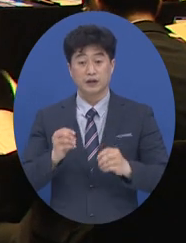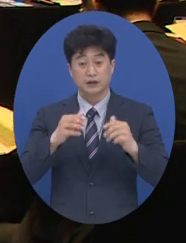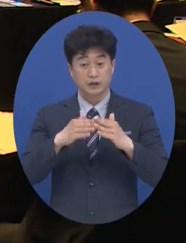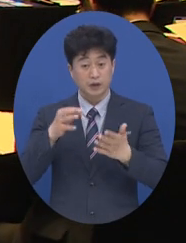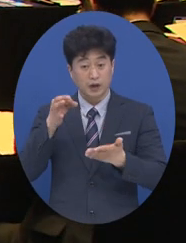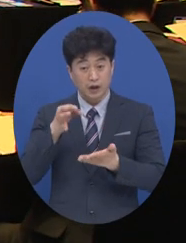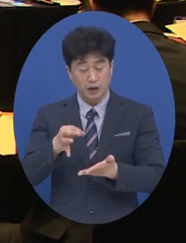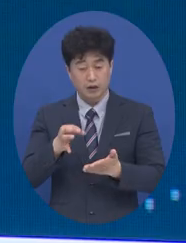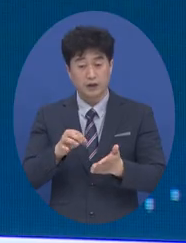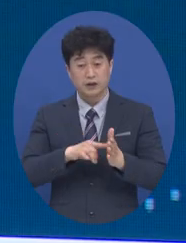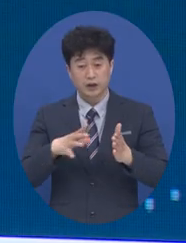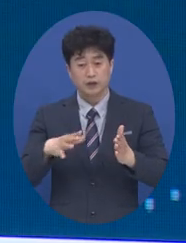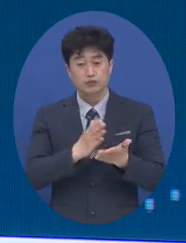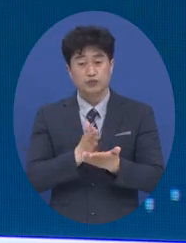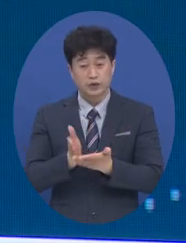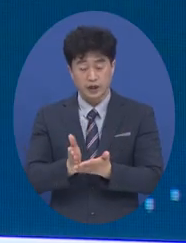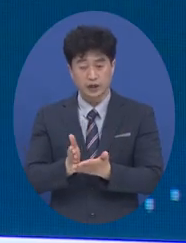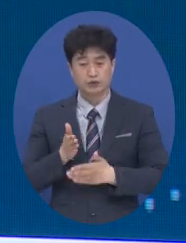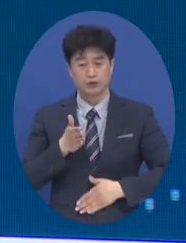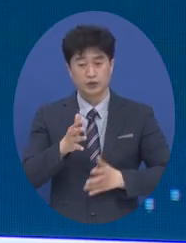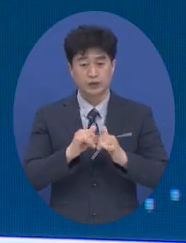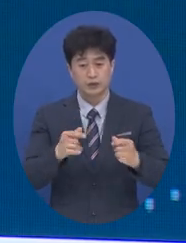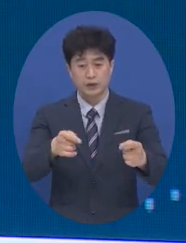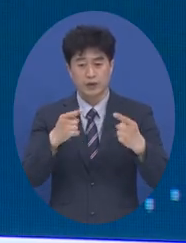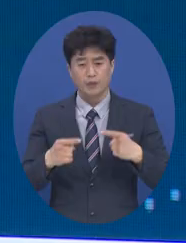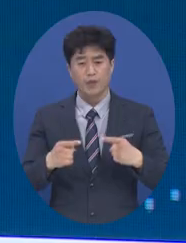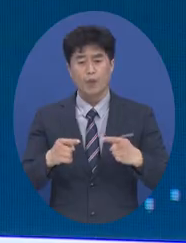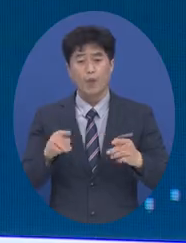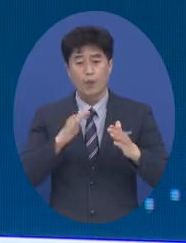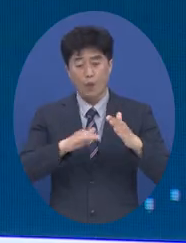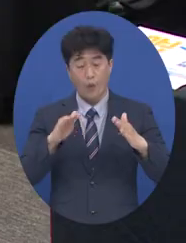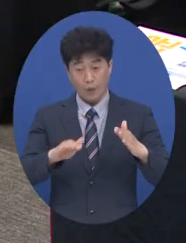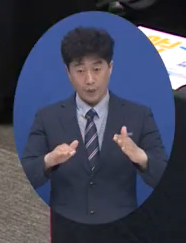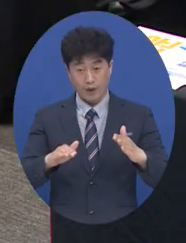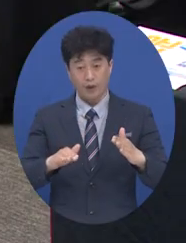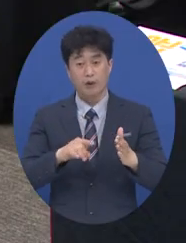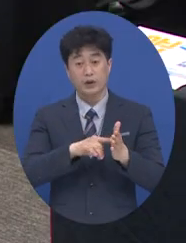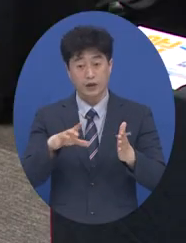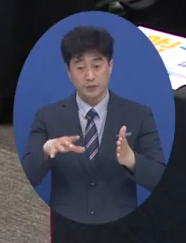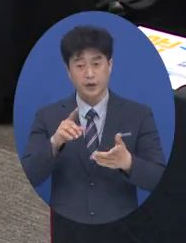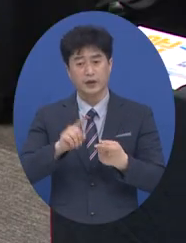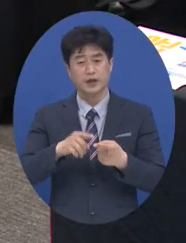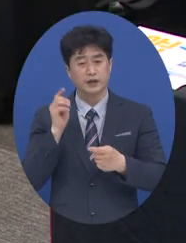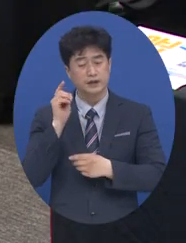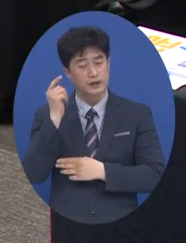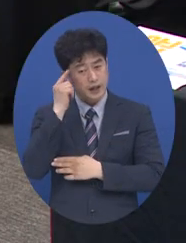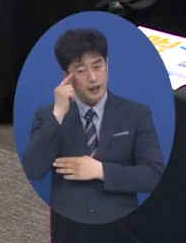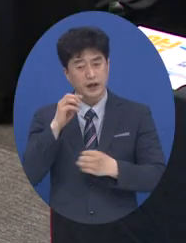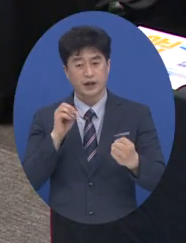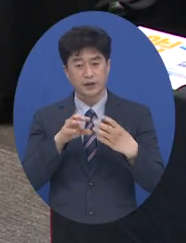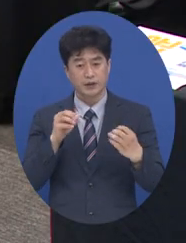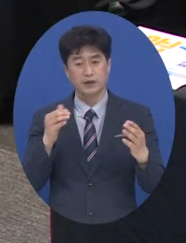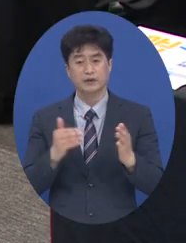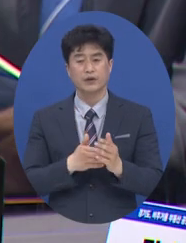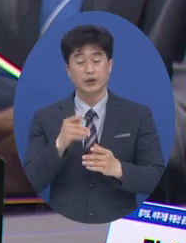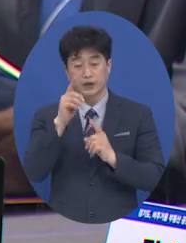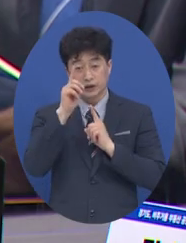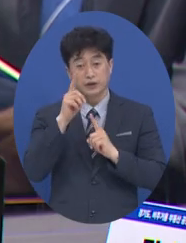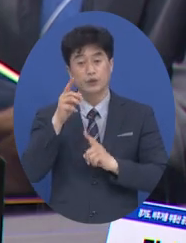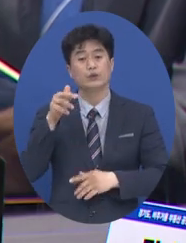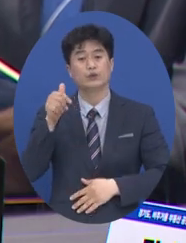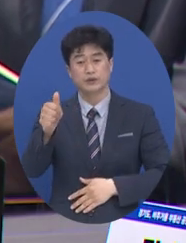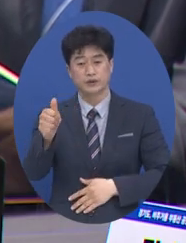세금 분야 전문가들이 참여해 비주거용 부동산 공평과 3에 대한 의견을 주고 받았습니다 토론회에 참석한 이제는 경우도